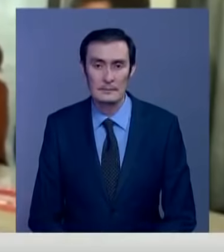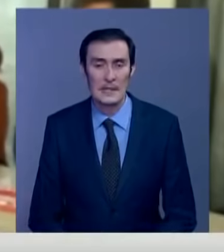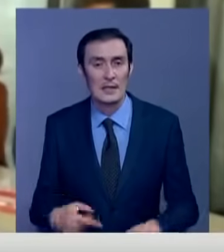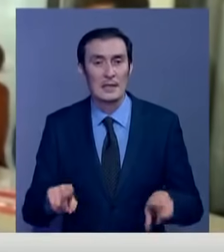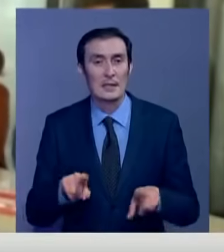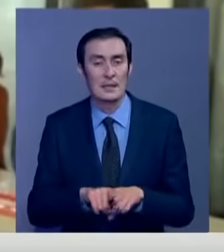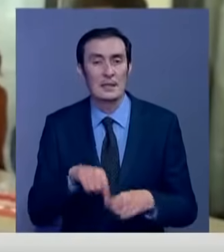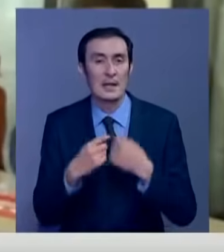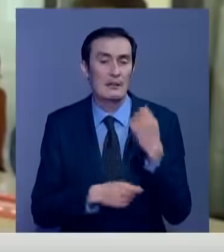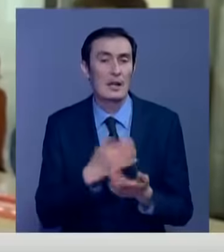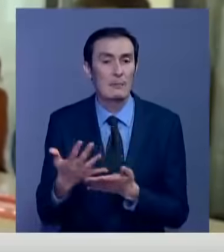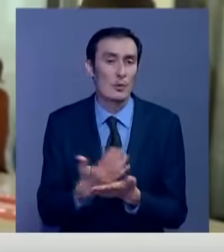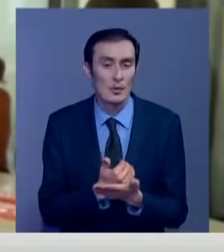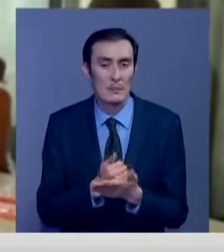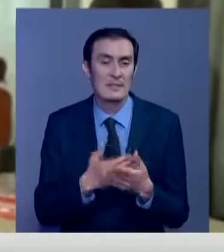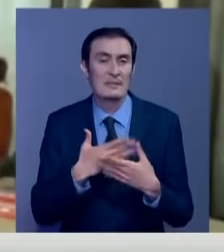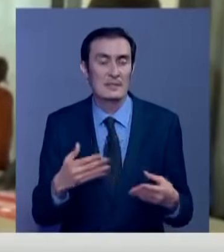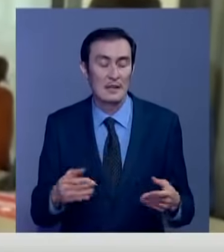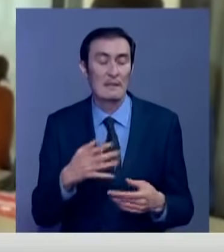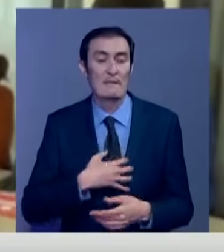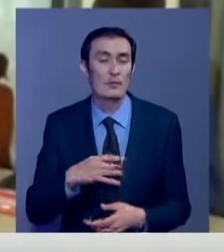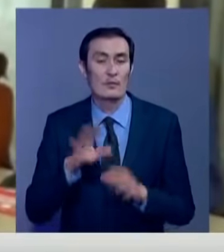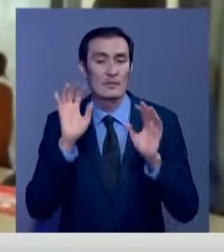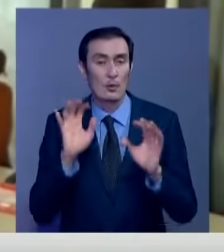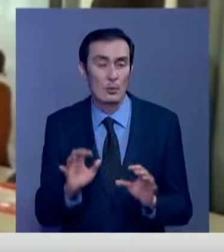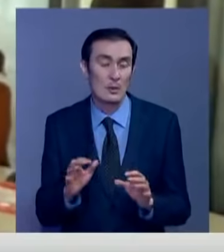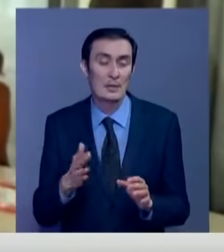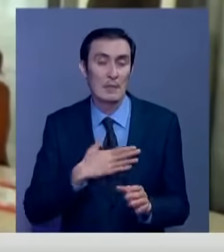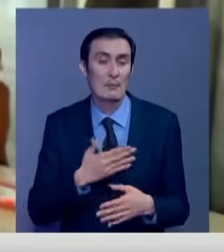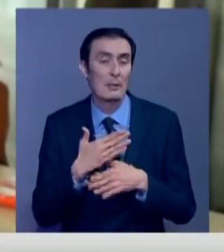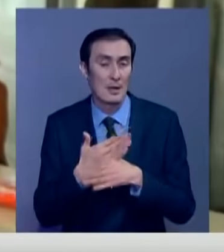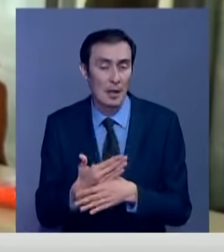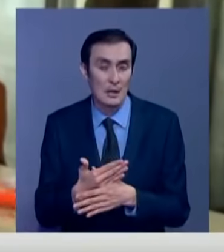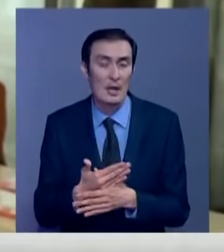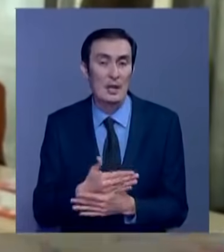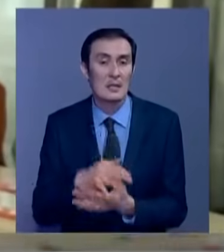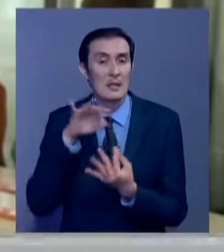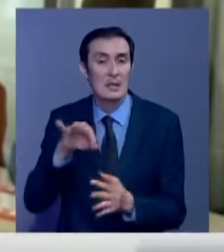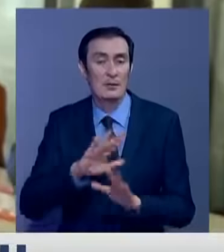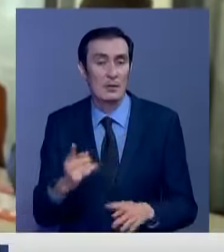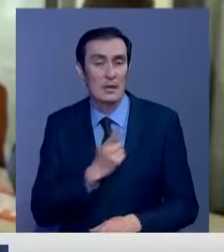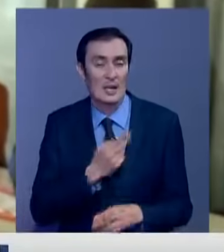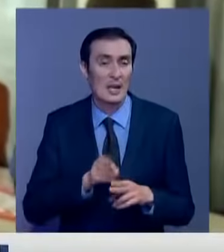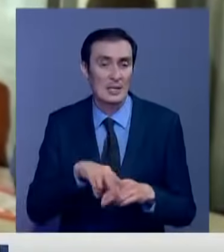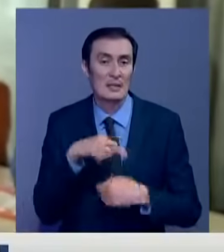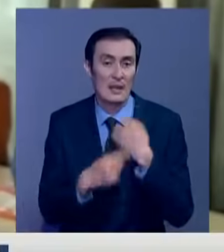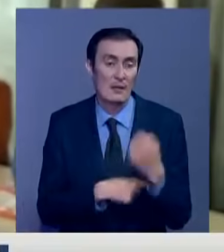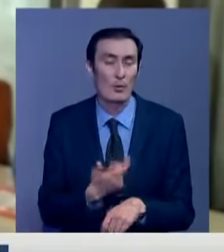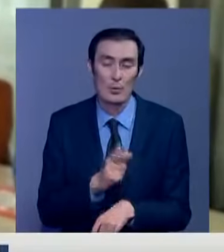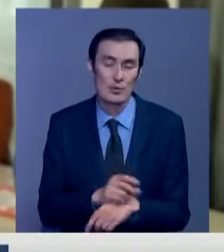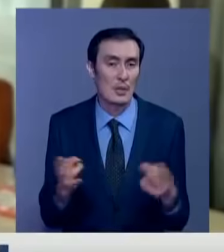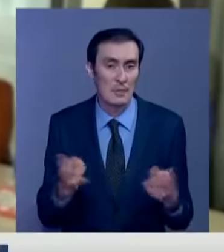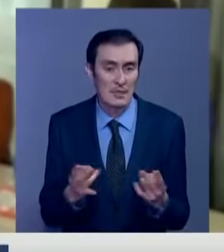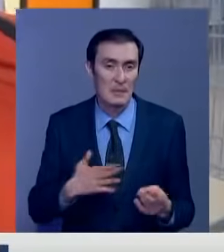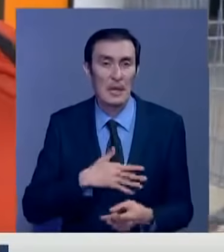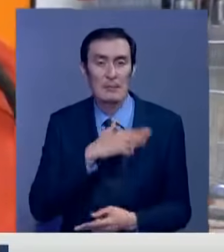Такие товары мы получаем с начала весны. Важно, что в такое непростое время нам помогают, не оставляют одних. Эти товары для нас очень важны.